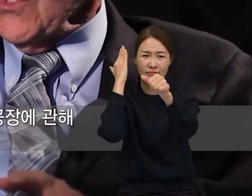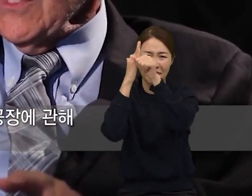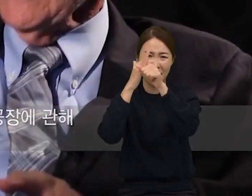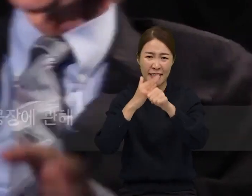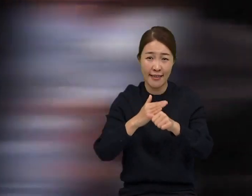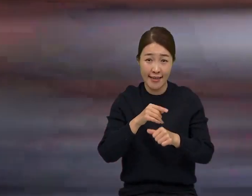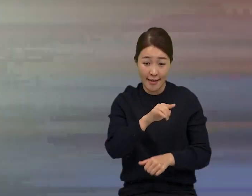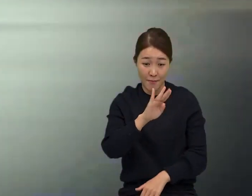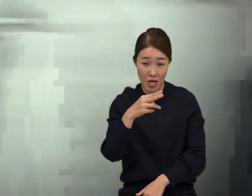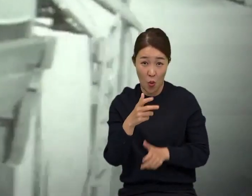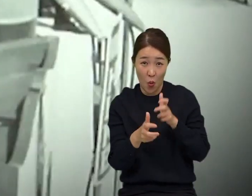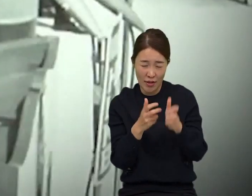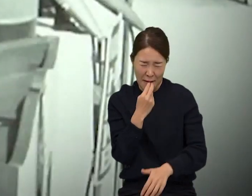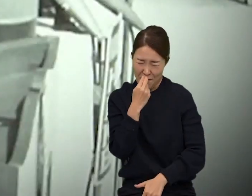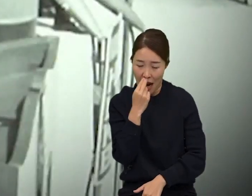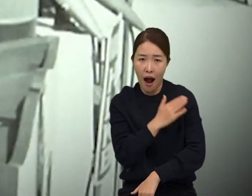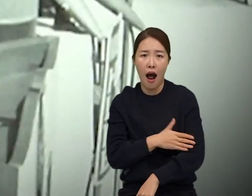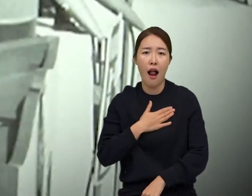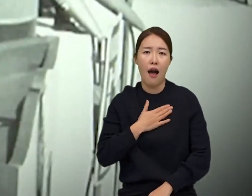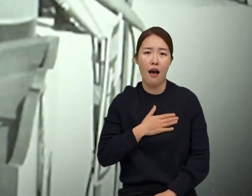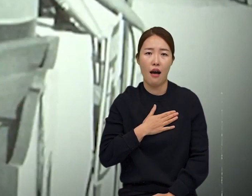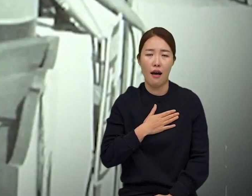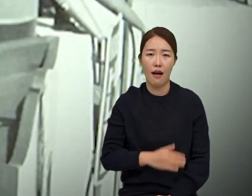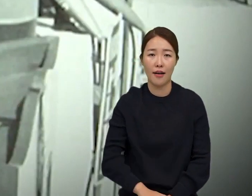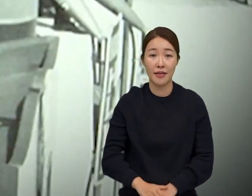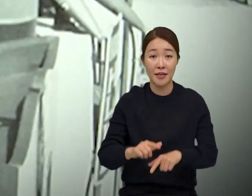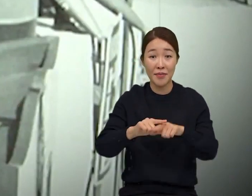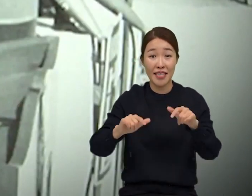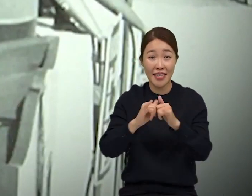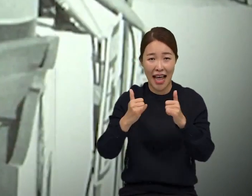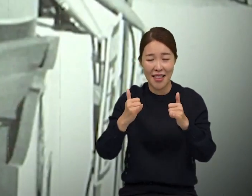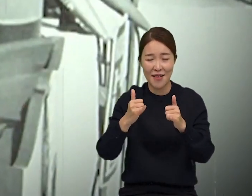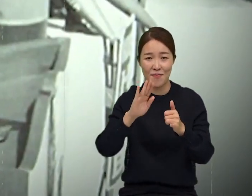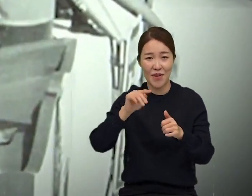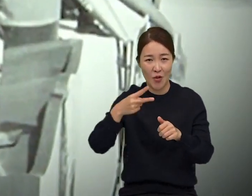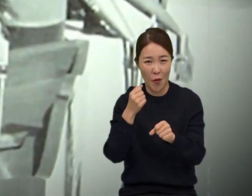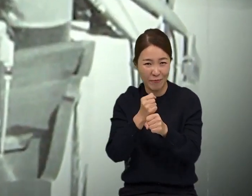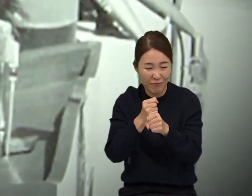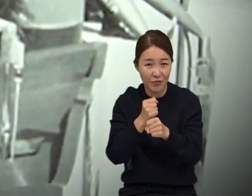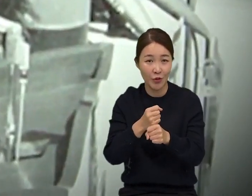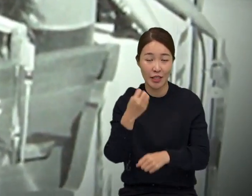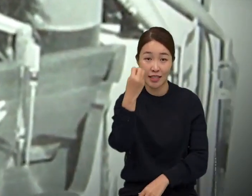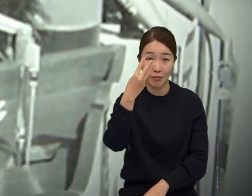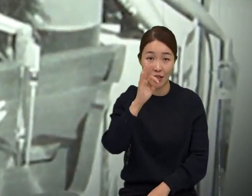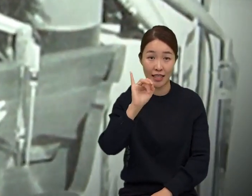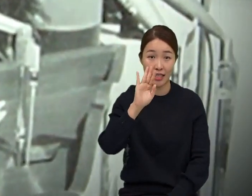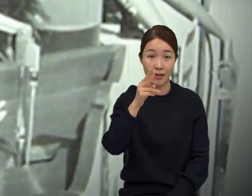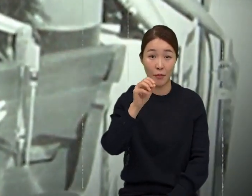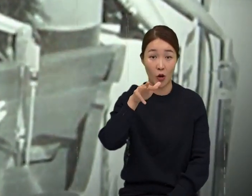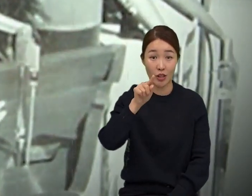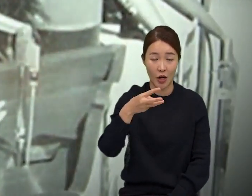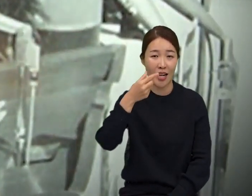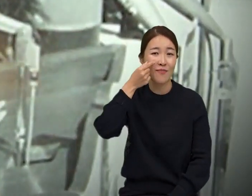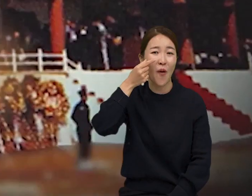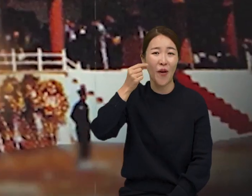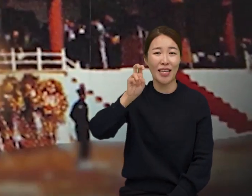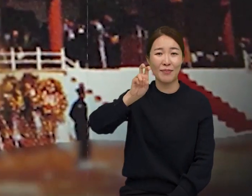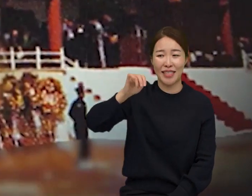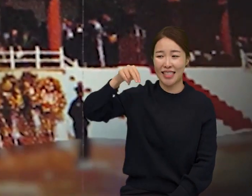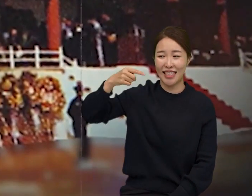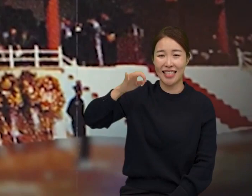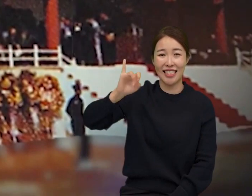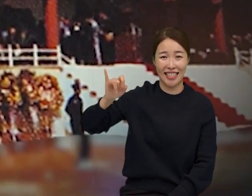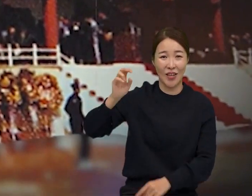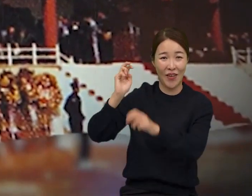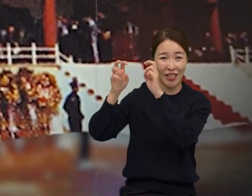in the world. 민간 비료 공장도 건설됐다. 삼성의 이병철은 일본 미쓰이 물산에서